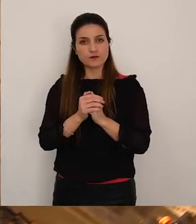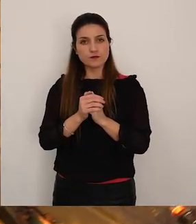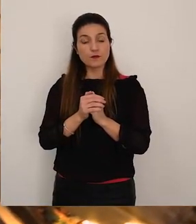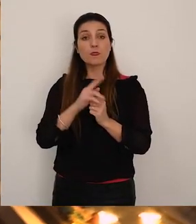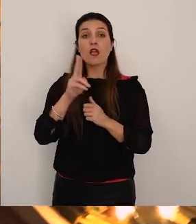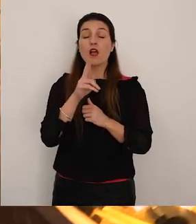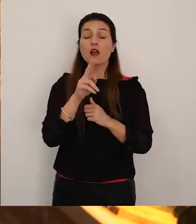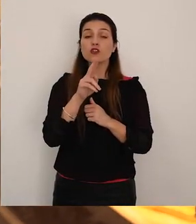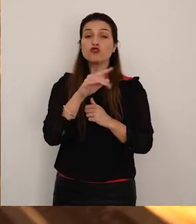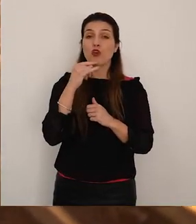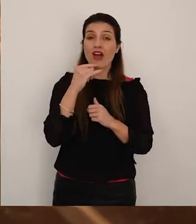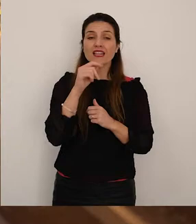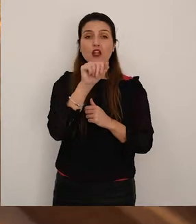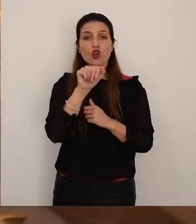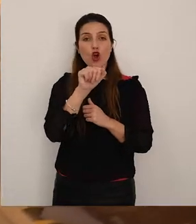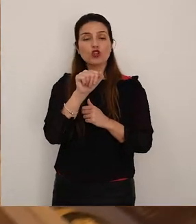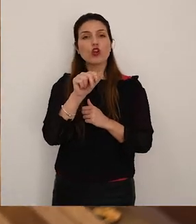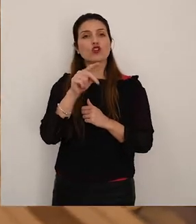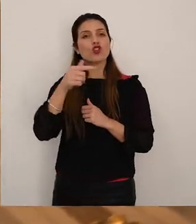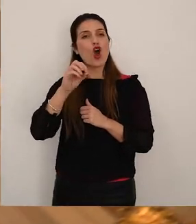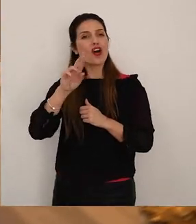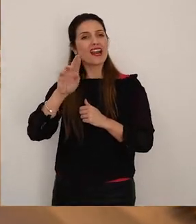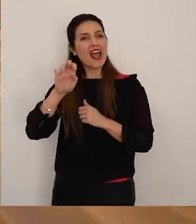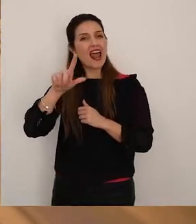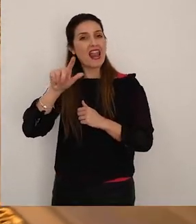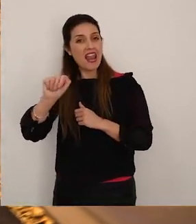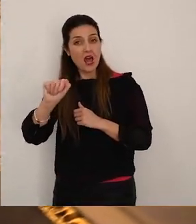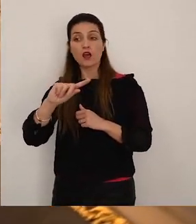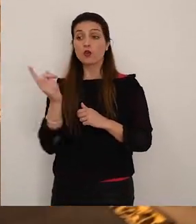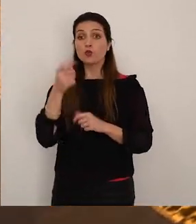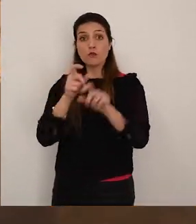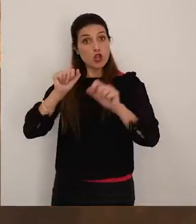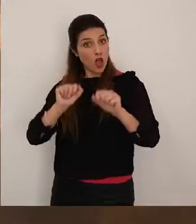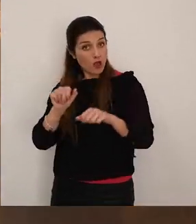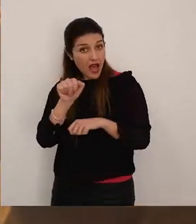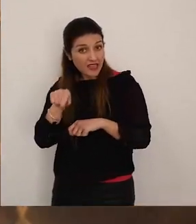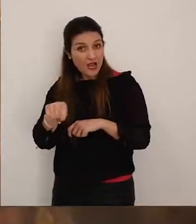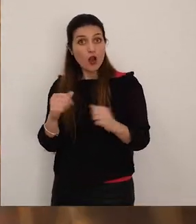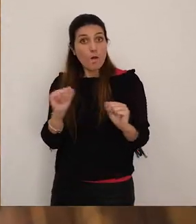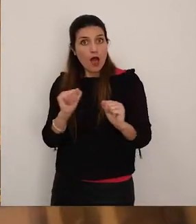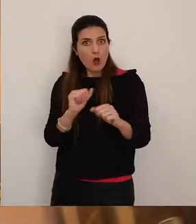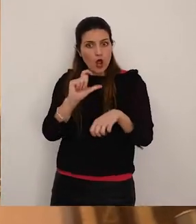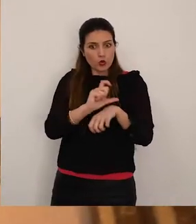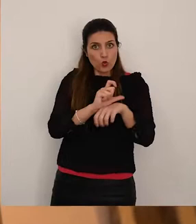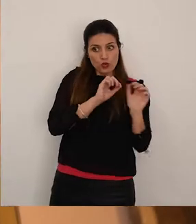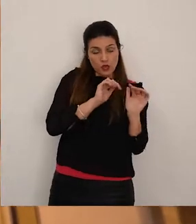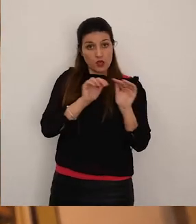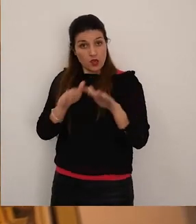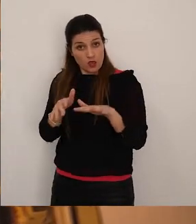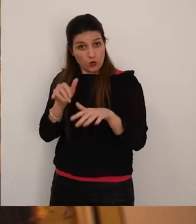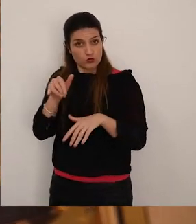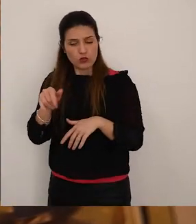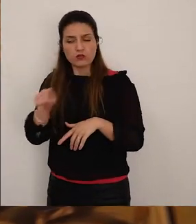Con la morte di Giovanni Antonio Saraceno della Torrella, i cittadini di Andrano, per paura di essere assediati dai turchi, fanno appello